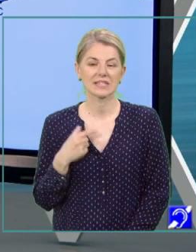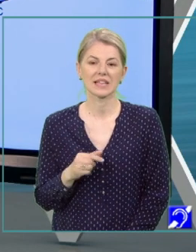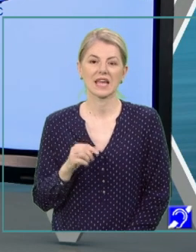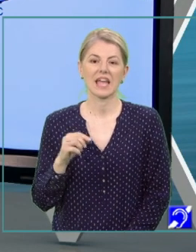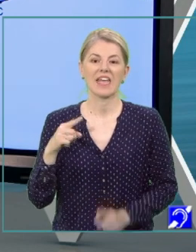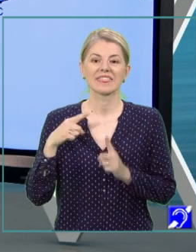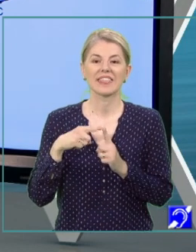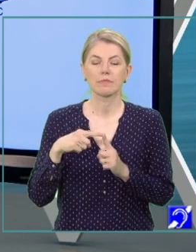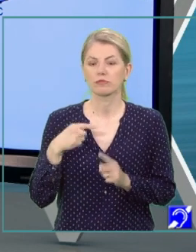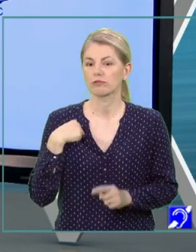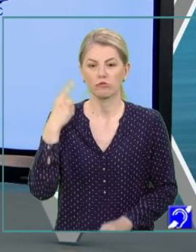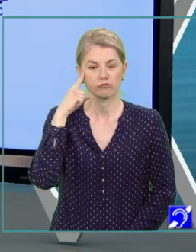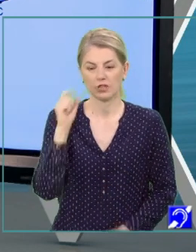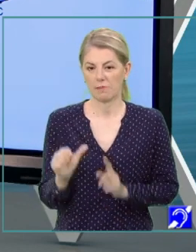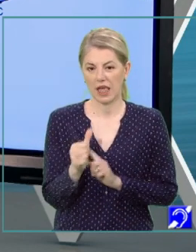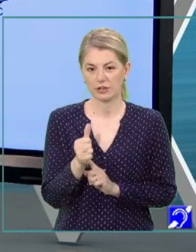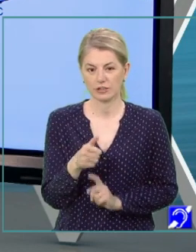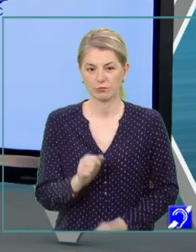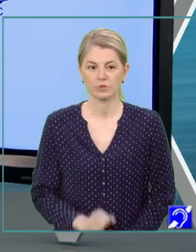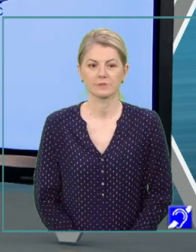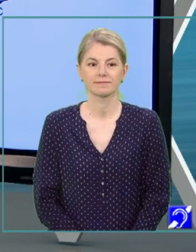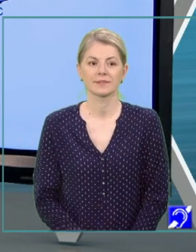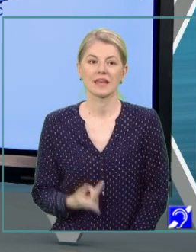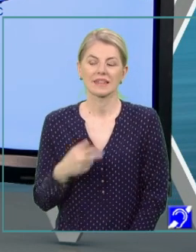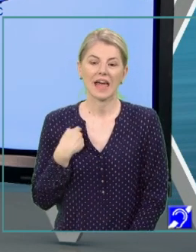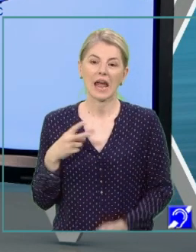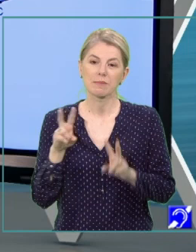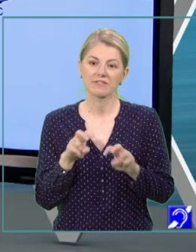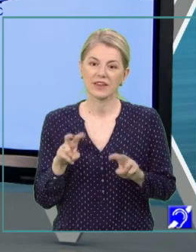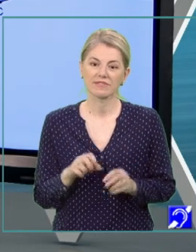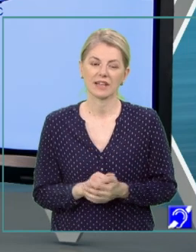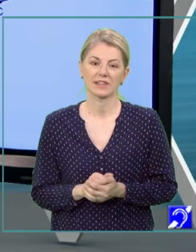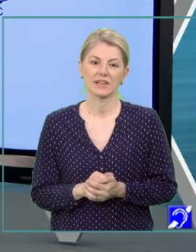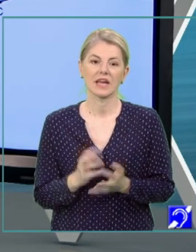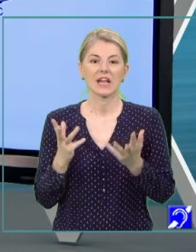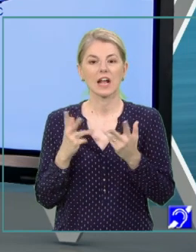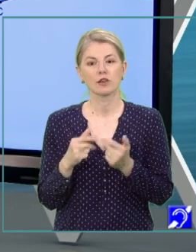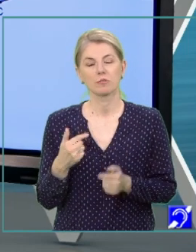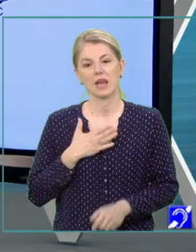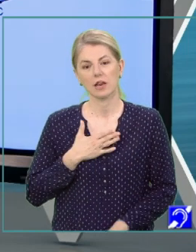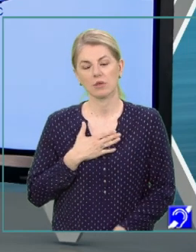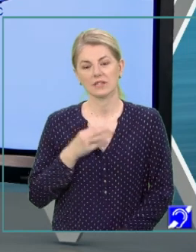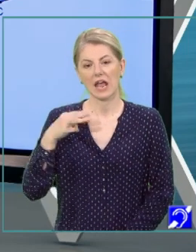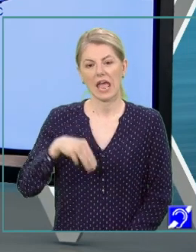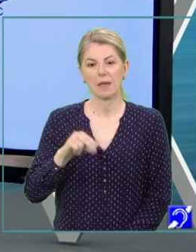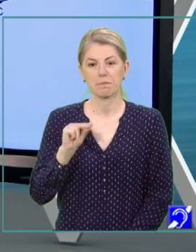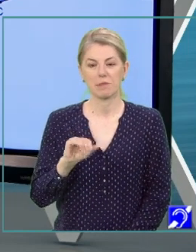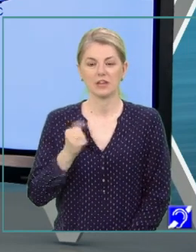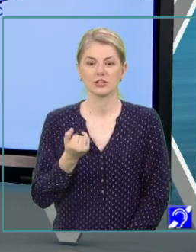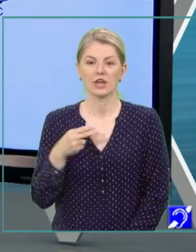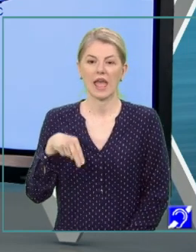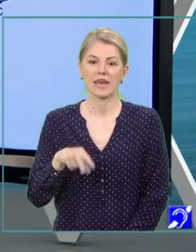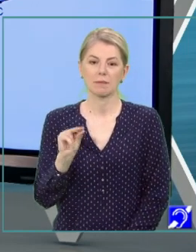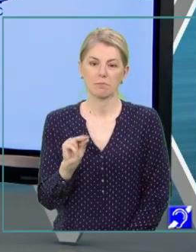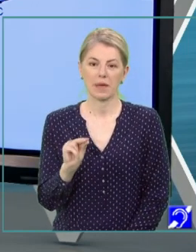triunghi dreptunghic. Noi nu știam la început lucrul acesta, dar am verificat că numerele noastre MP și